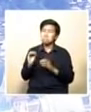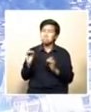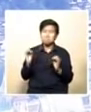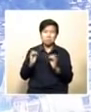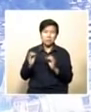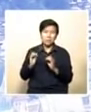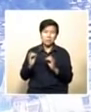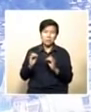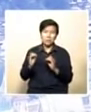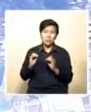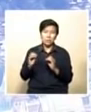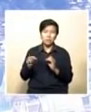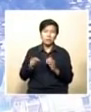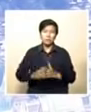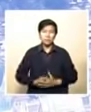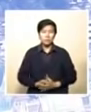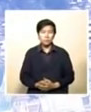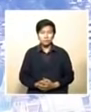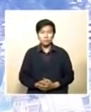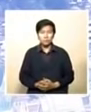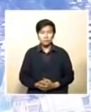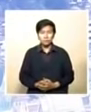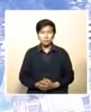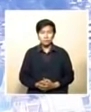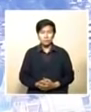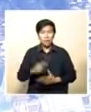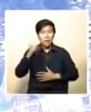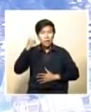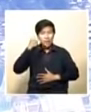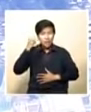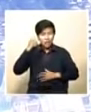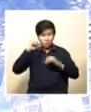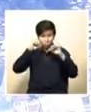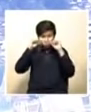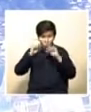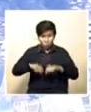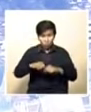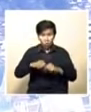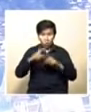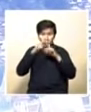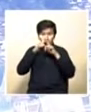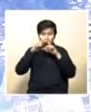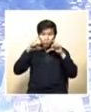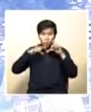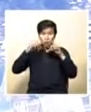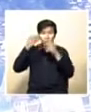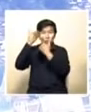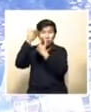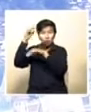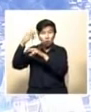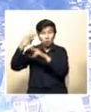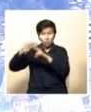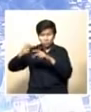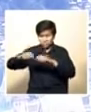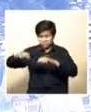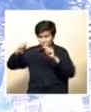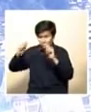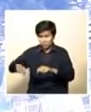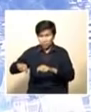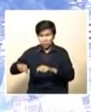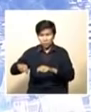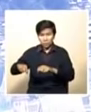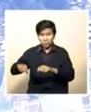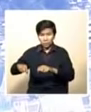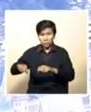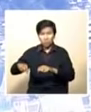างปัญญาเขาจ้างมาจากต่างประเทศวัตถุดิบก็เอามาจากต่างประเทศแล้วก็ต้องส่งให้เขาส่งให้ค